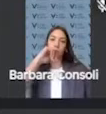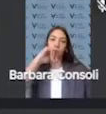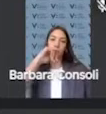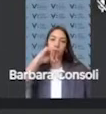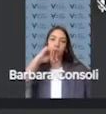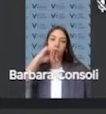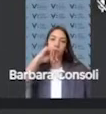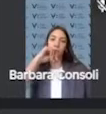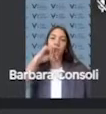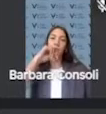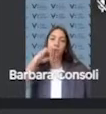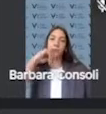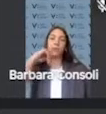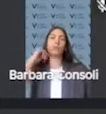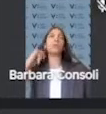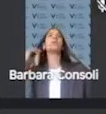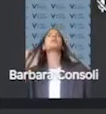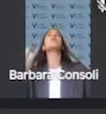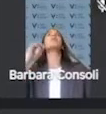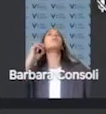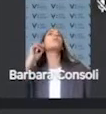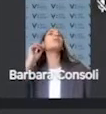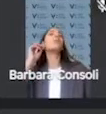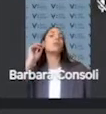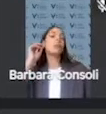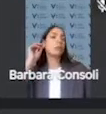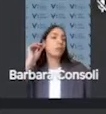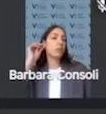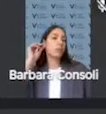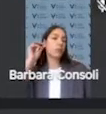l'apriremo tra breve. Il tempo